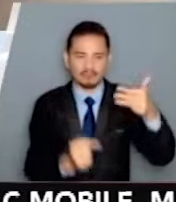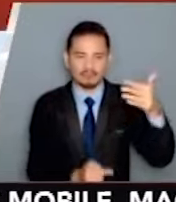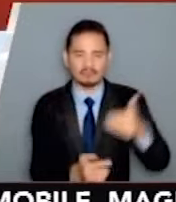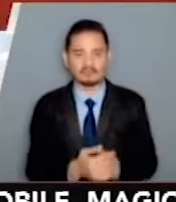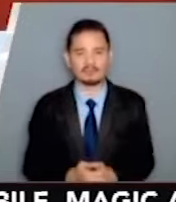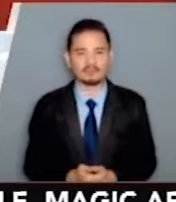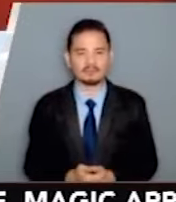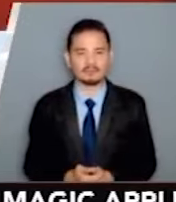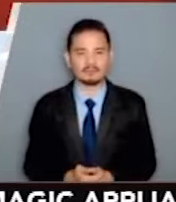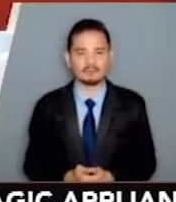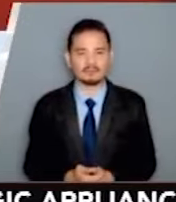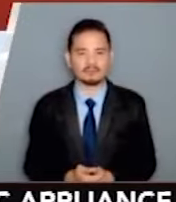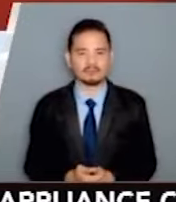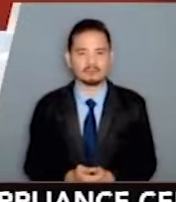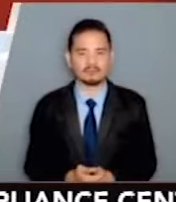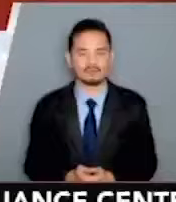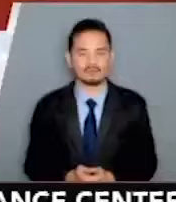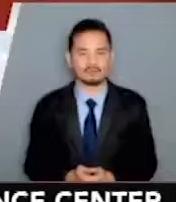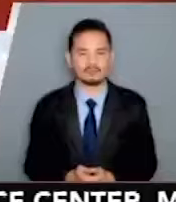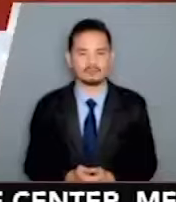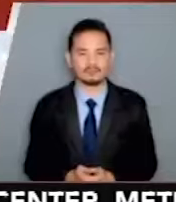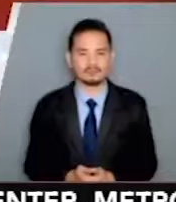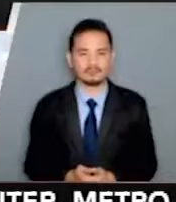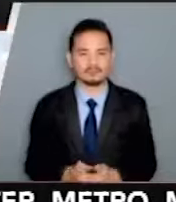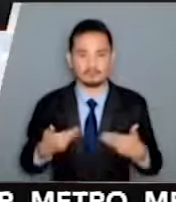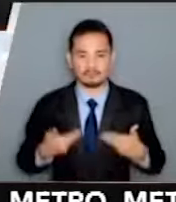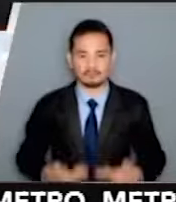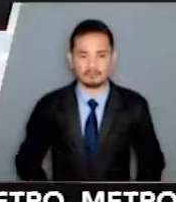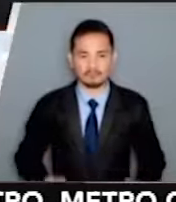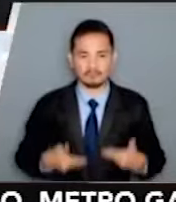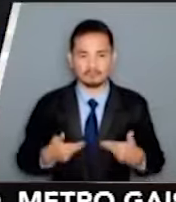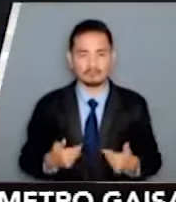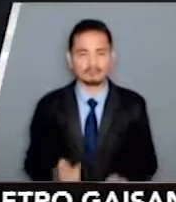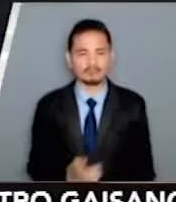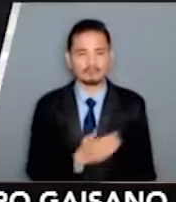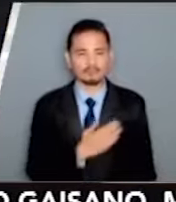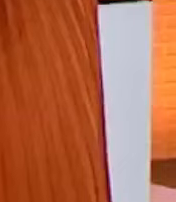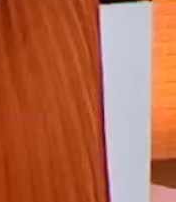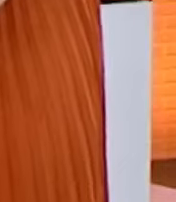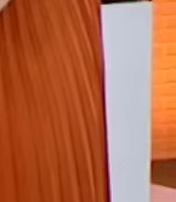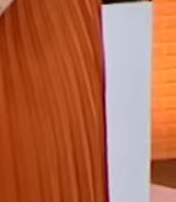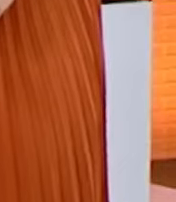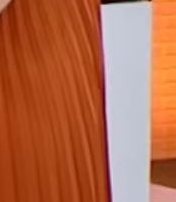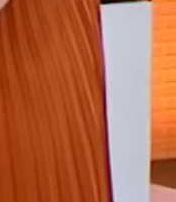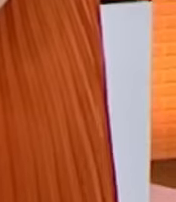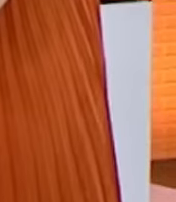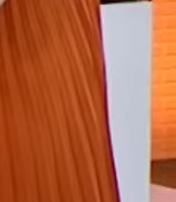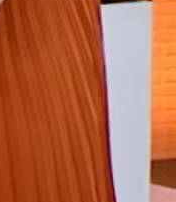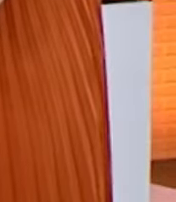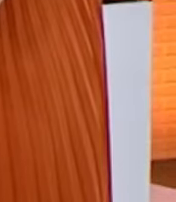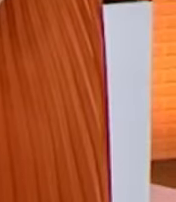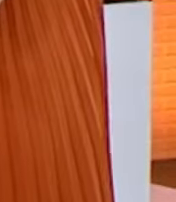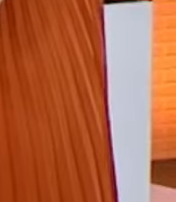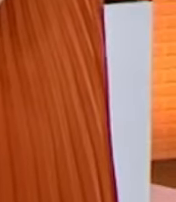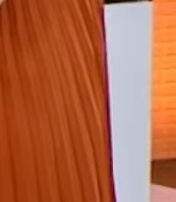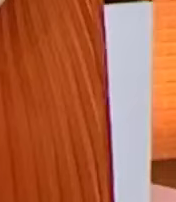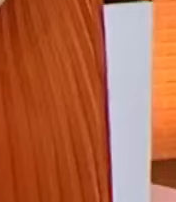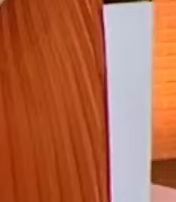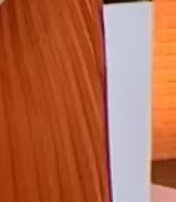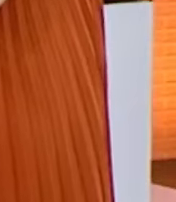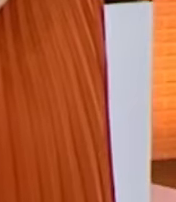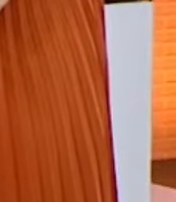sospek. Ito ang unang balita. James Agustin para sa GMA Integrated News. Mga kapuso, para una ka sa mga